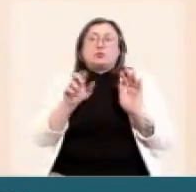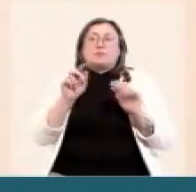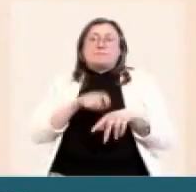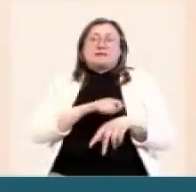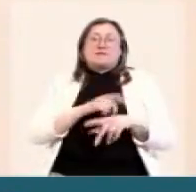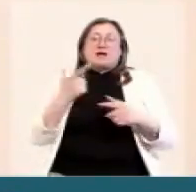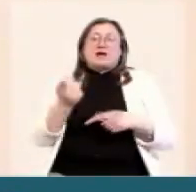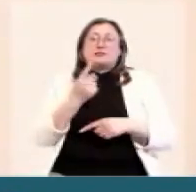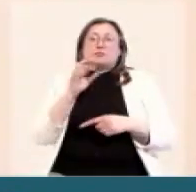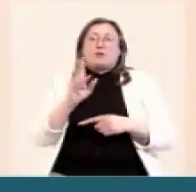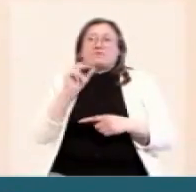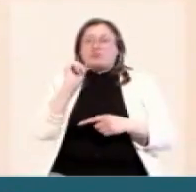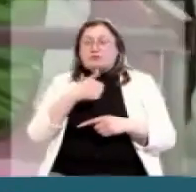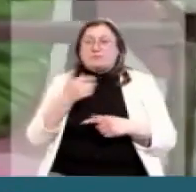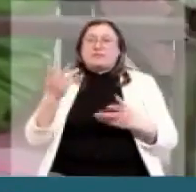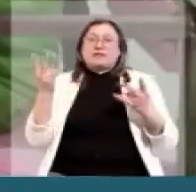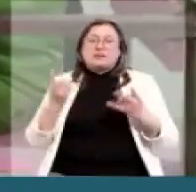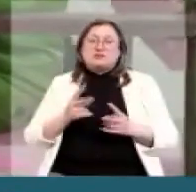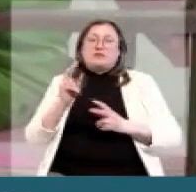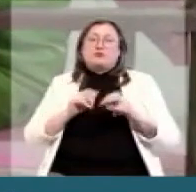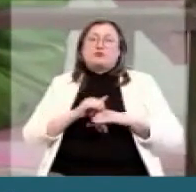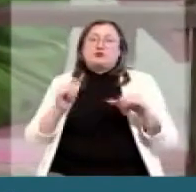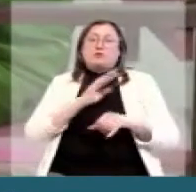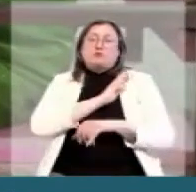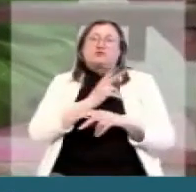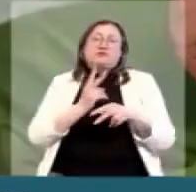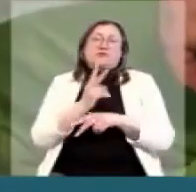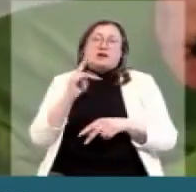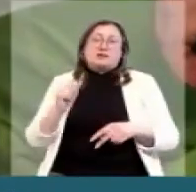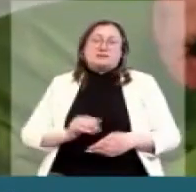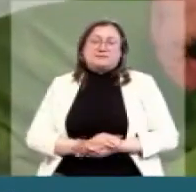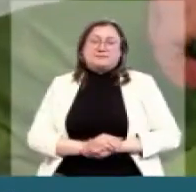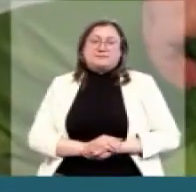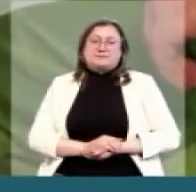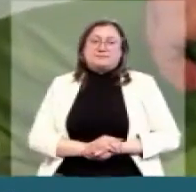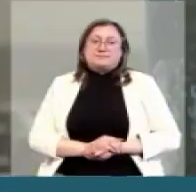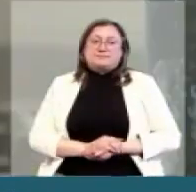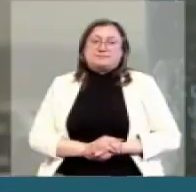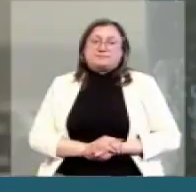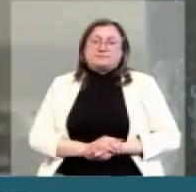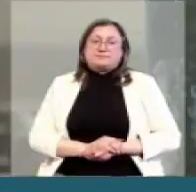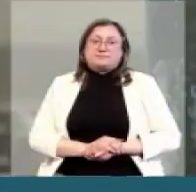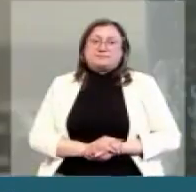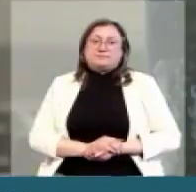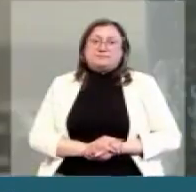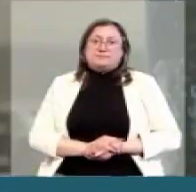кубических метров газоблока в год. При необходимости завод увеличит мощность в 2 раза. Айдана Папанина, Алибек Султанов, телеканал Кустанай.